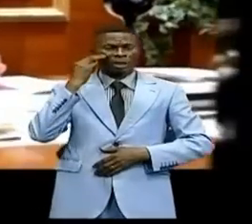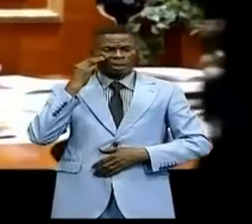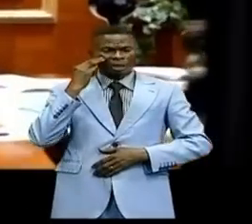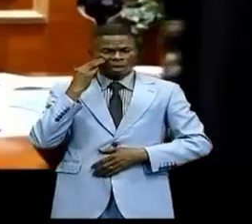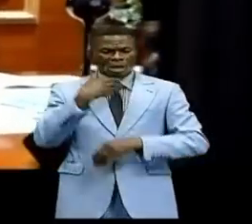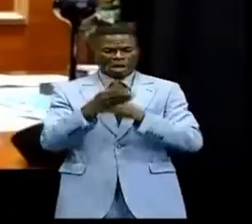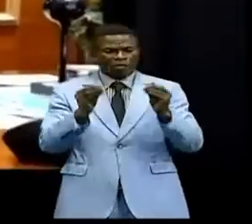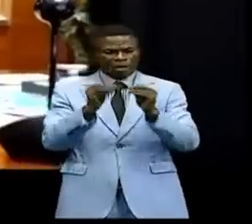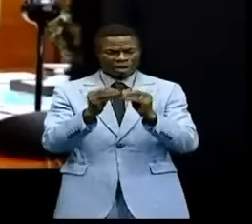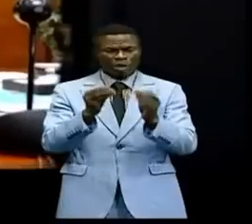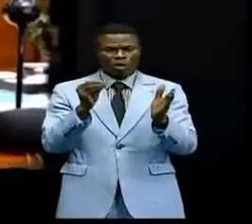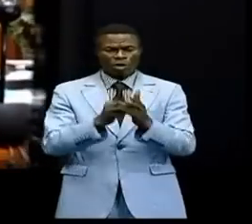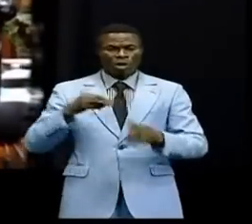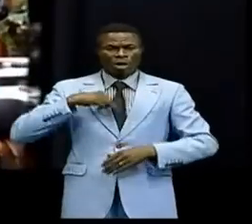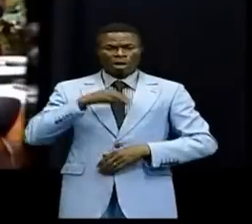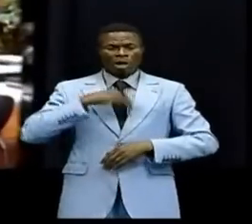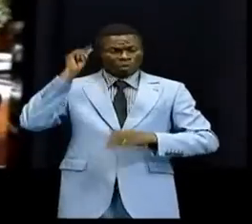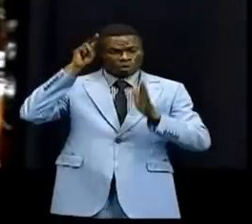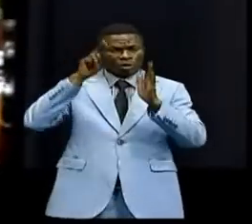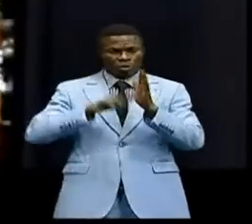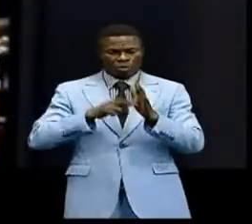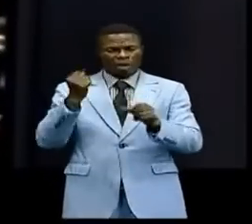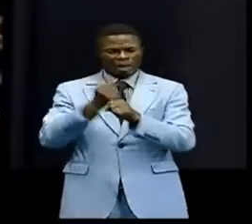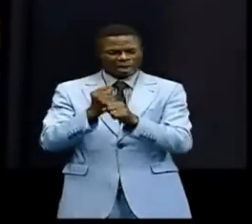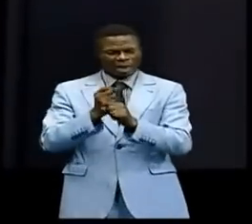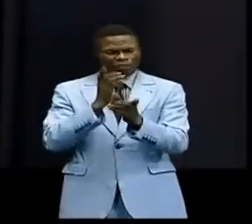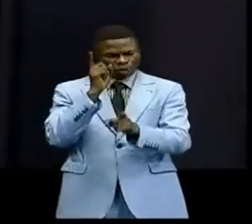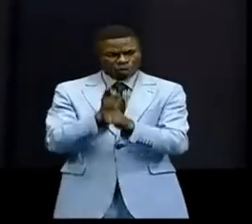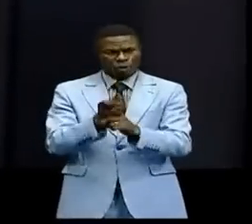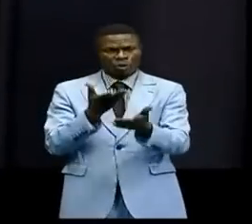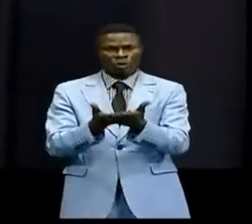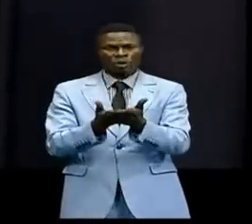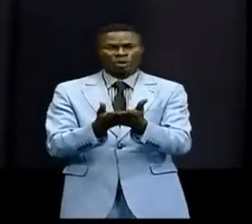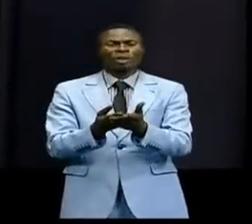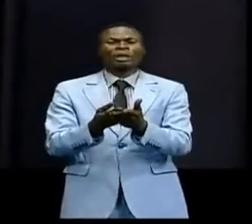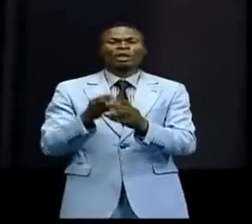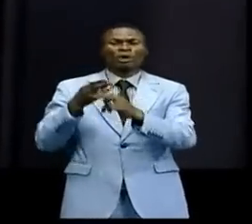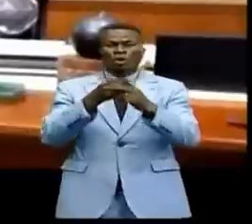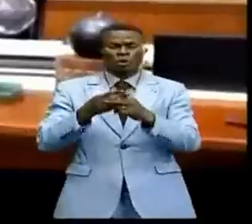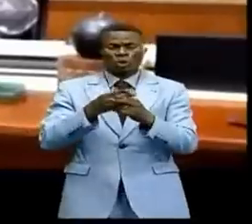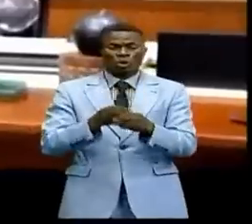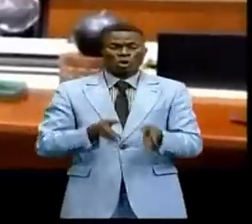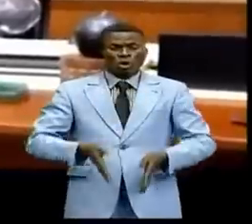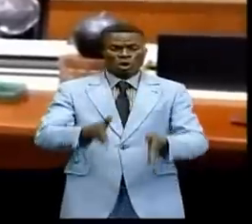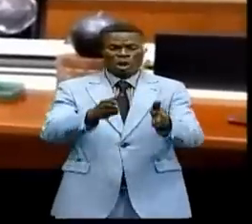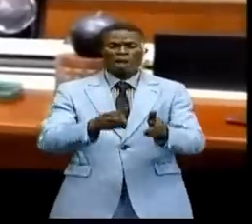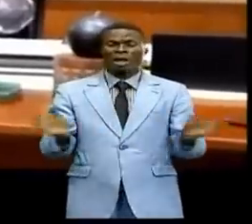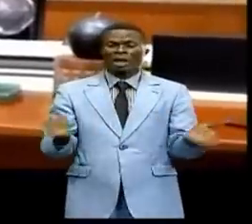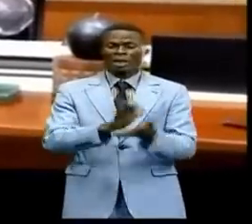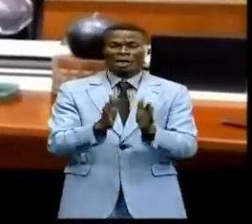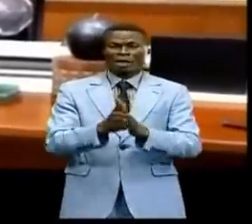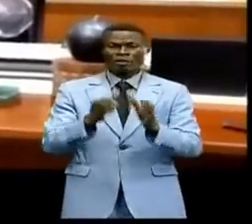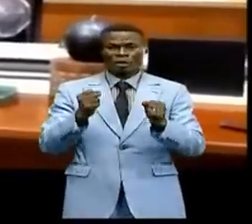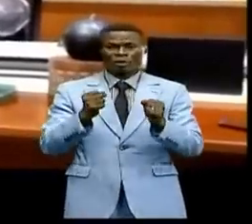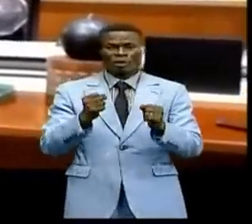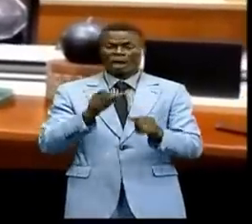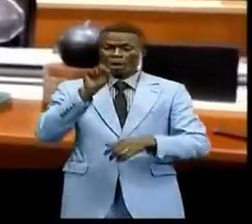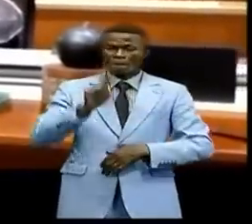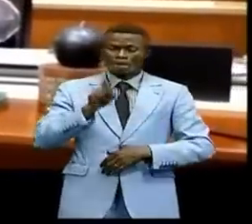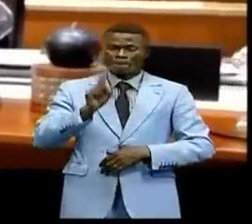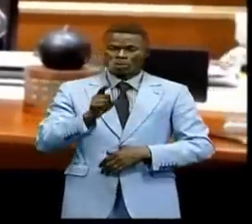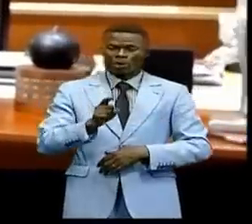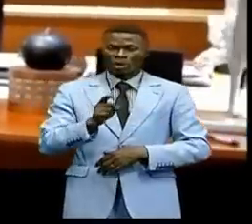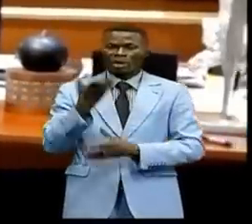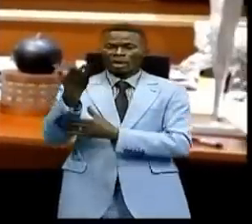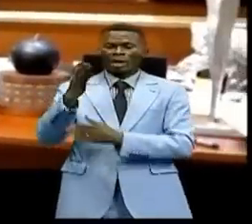à nouveau le membre du gouvernement et les services concernés afin que la surveillance routière soit renforcée et si besoin que l'on recours à